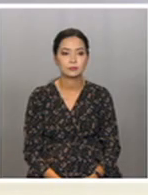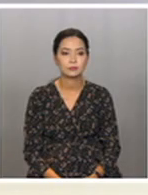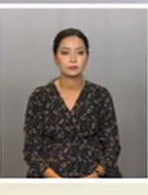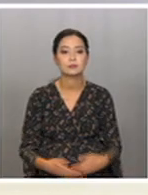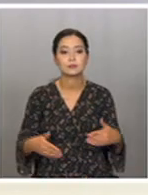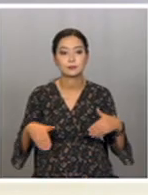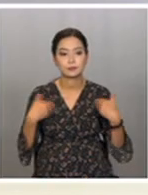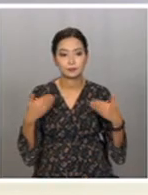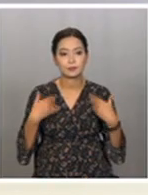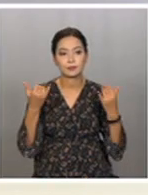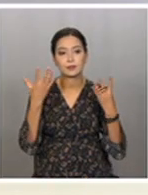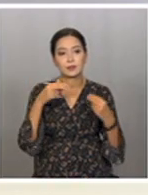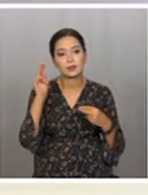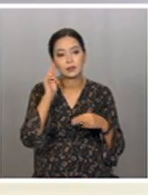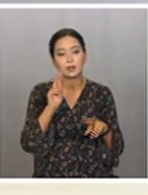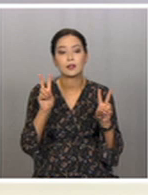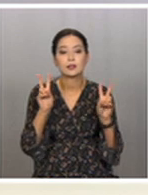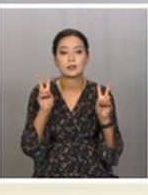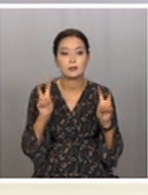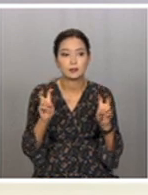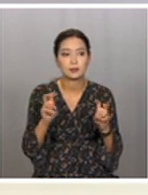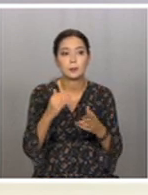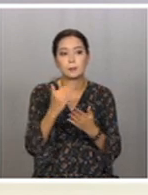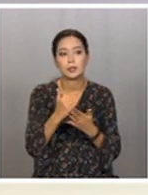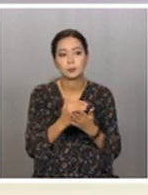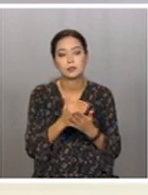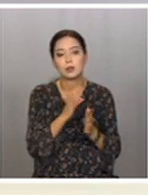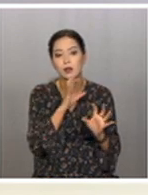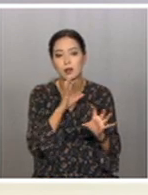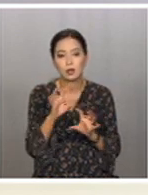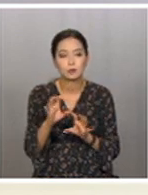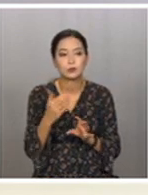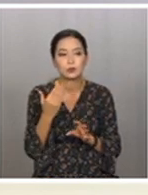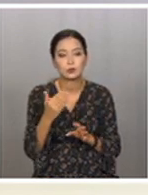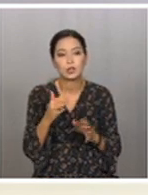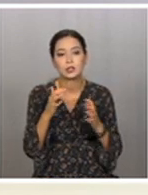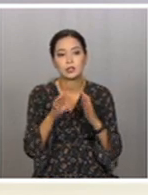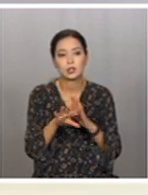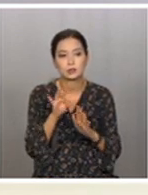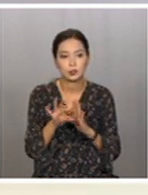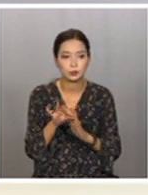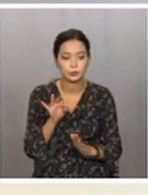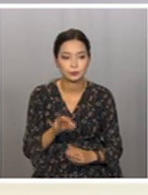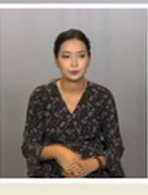Сәлеметсіздер ме? Бүгінгі сабағымыздың тақырыбы – бағдарламалық қамтамасыз етуді таңдау.